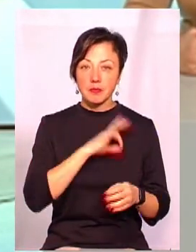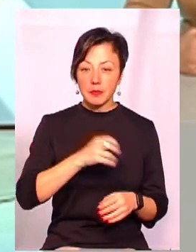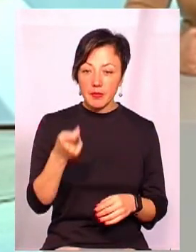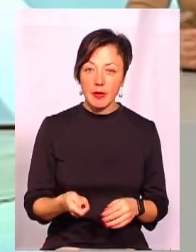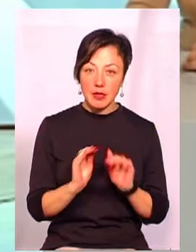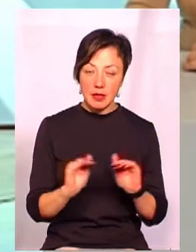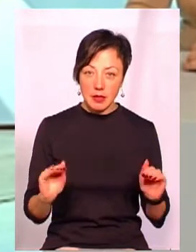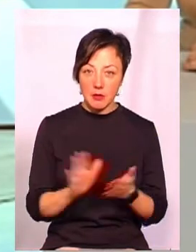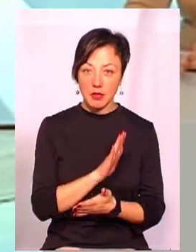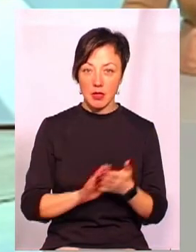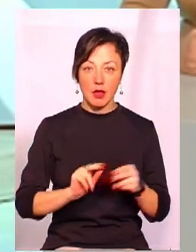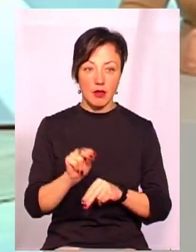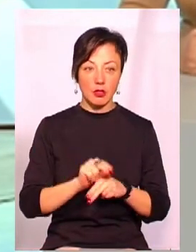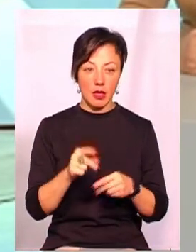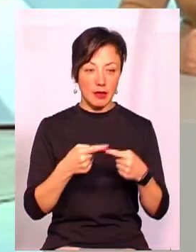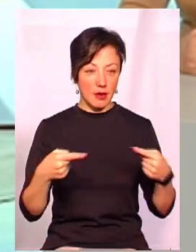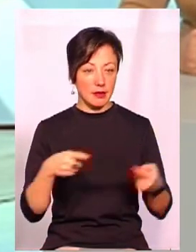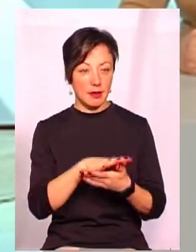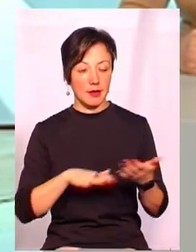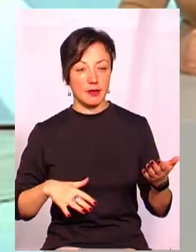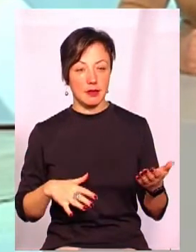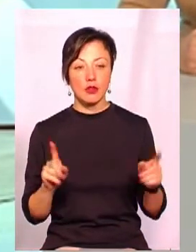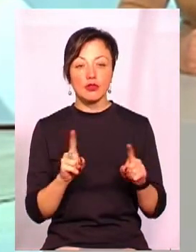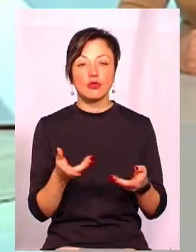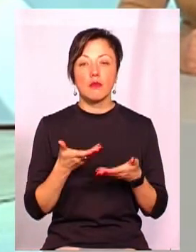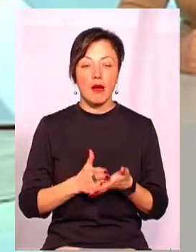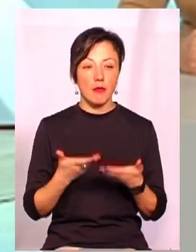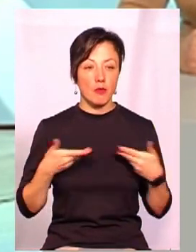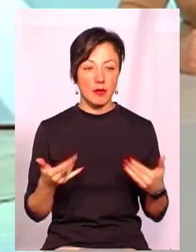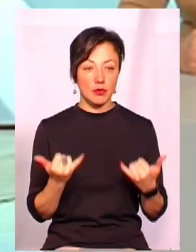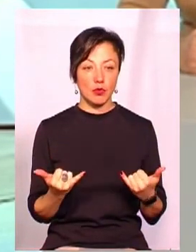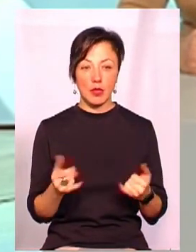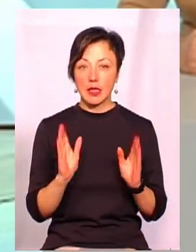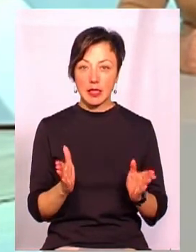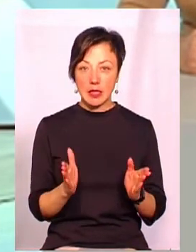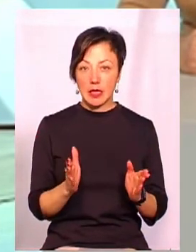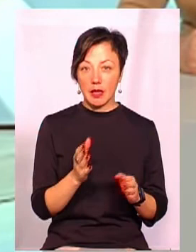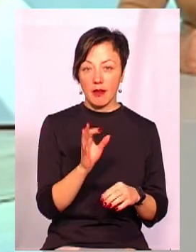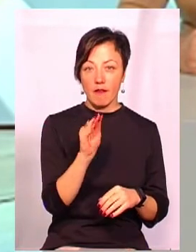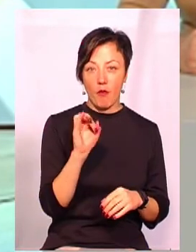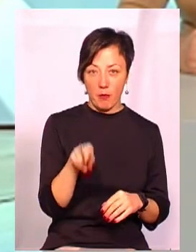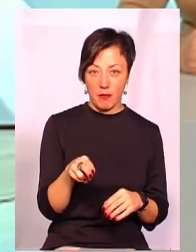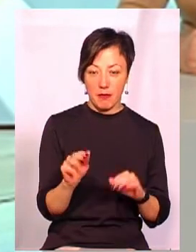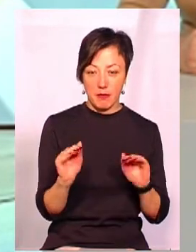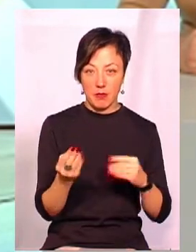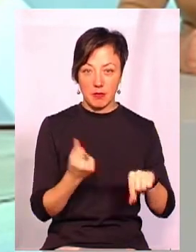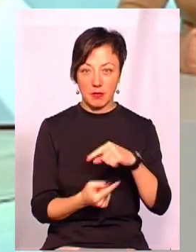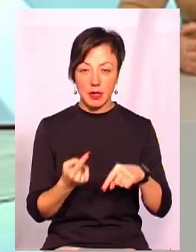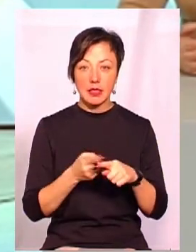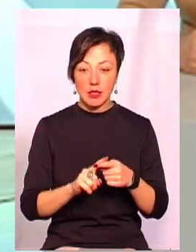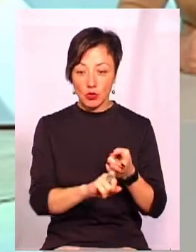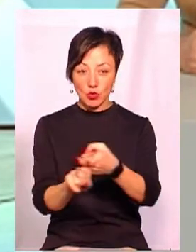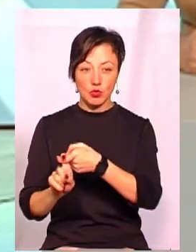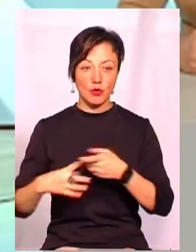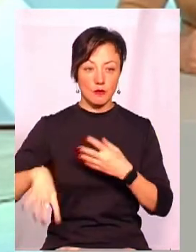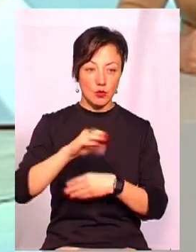пільги для дітей, безоплатне навчання і так далі, і так далі. Що маємо ми сьогодні? Не тільки суб'єкти мікробізнесу, це